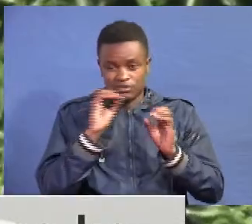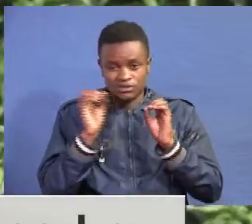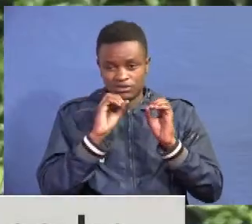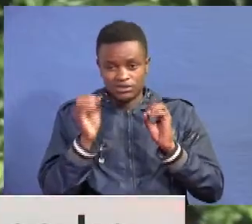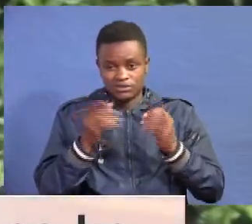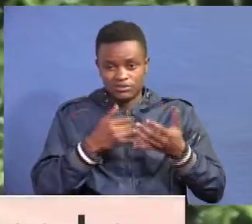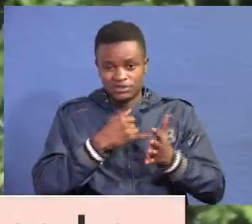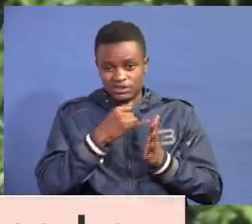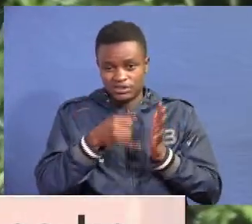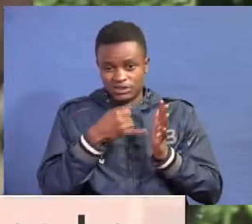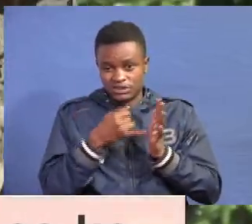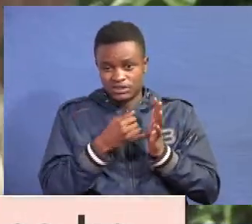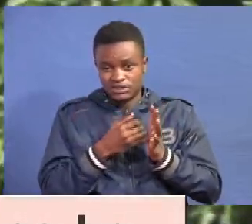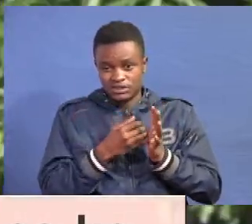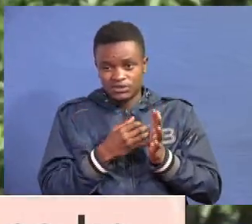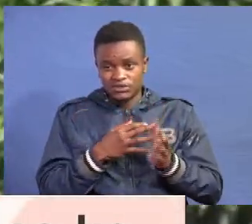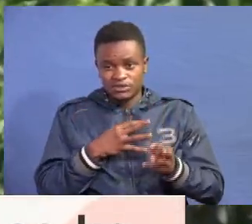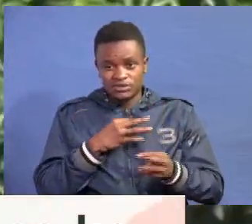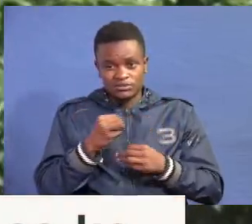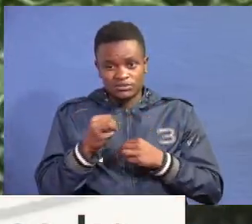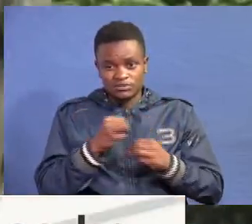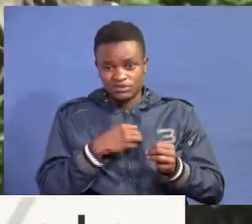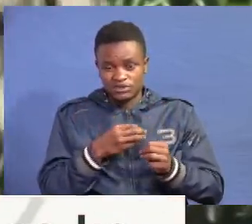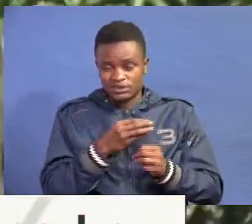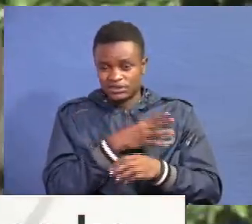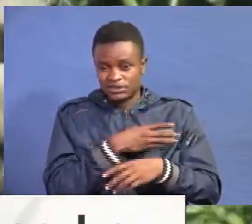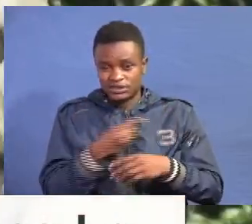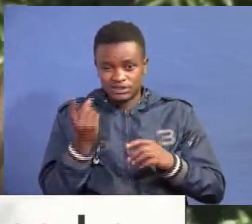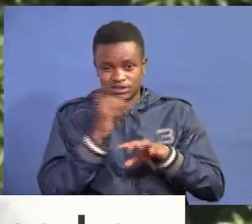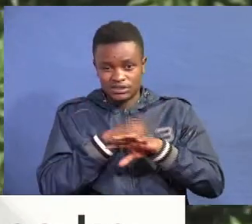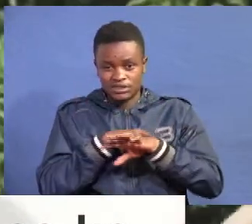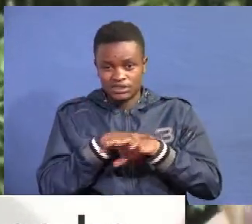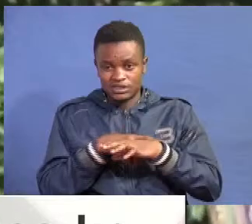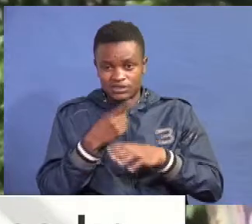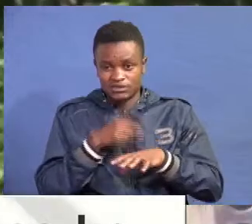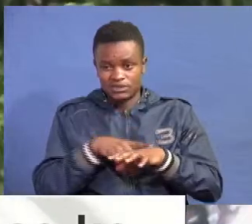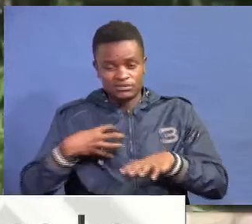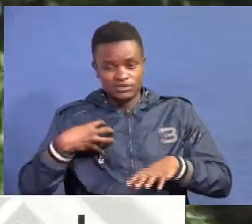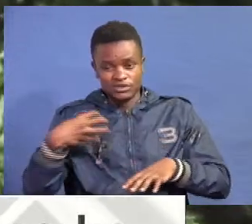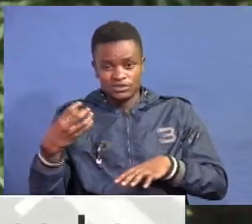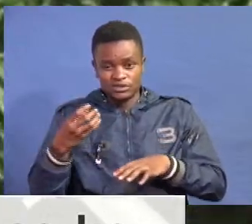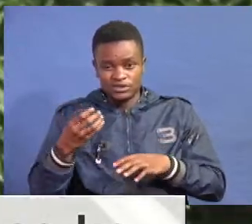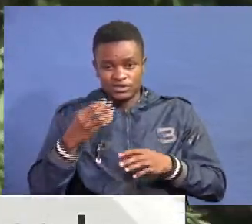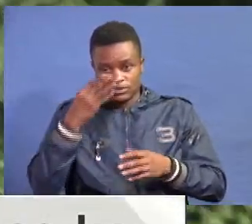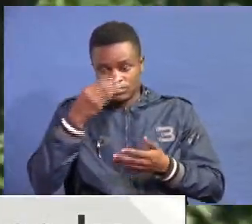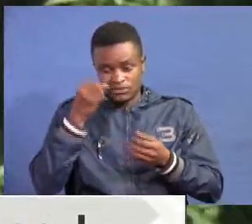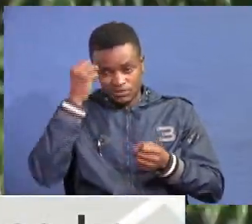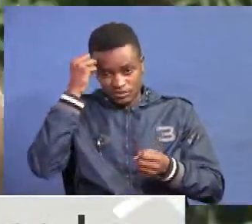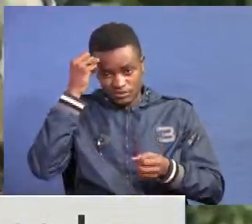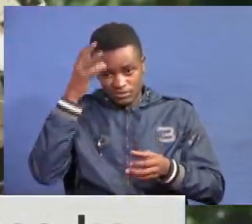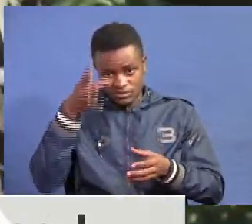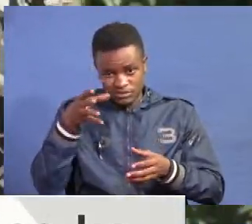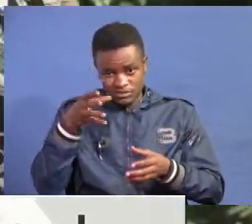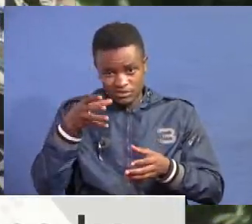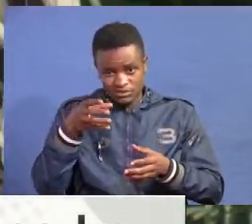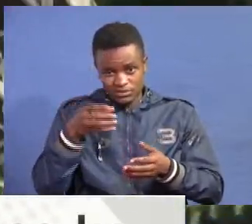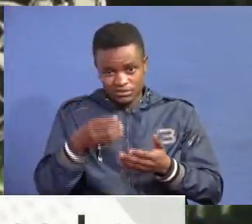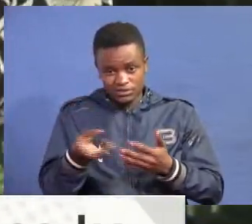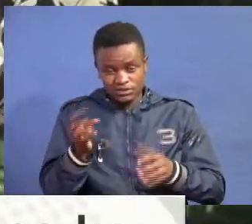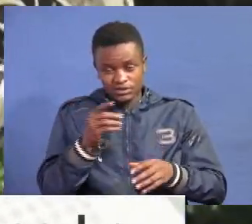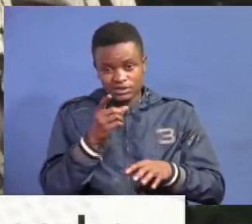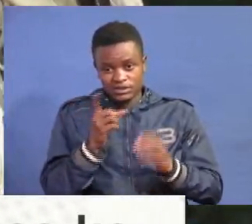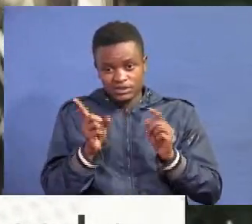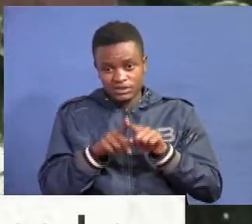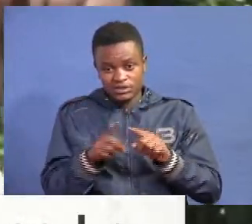ya manufacturing, because kwa sababu saa hii matajiri akisomesha pia maskini anasomesha. Saa hii zaidi ya milioni